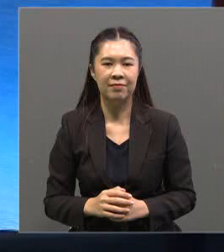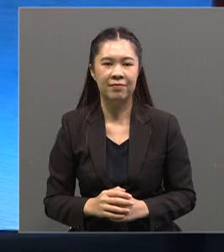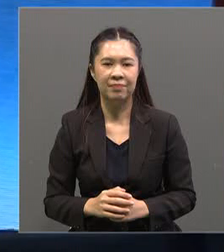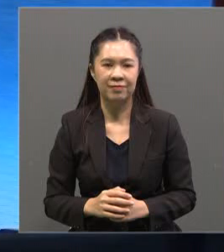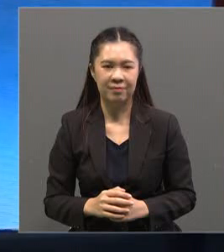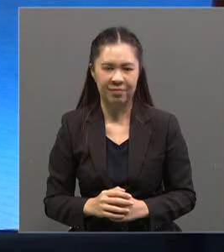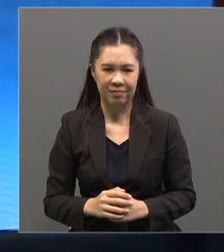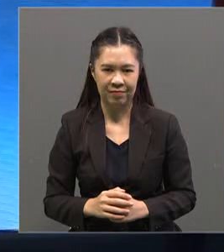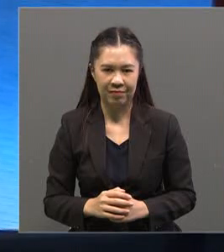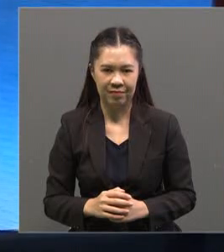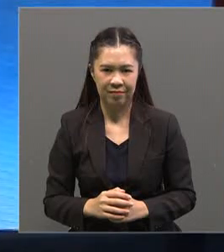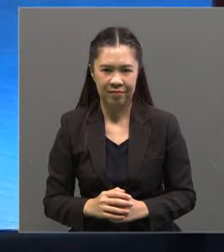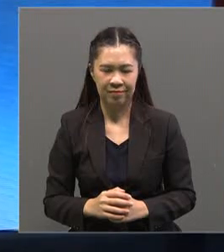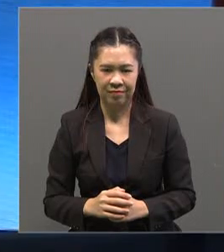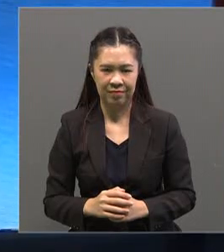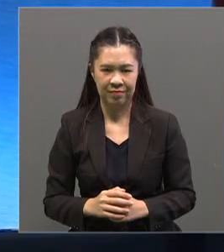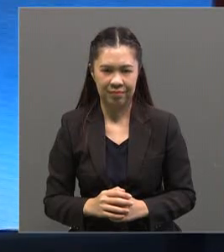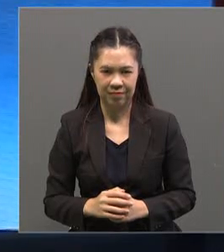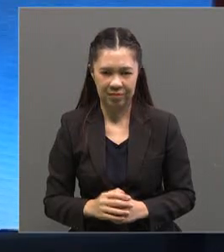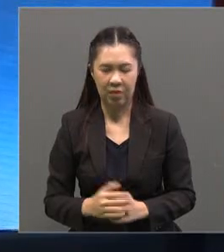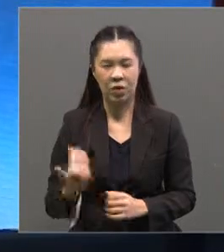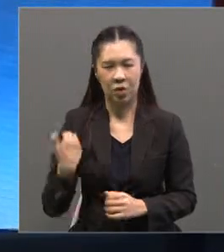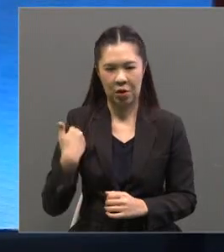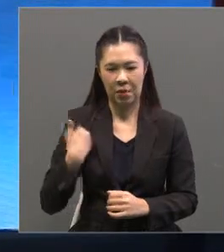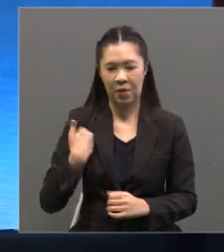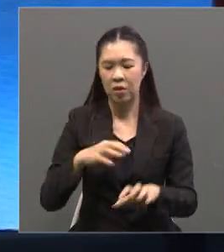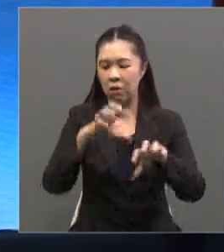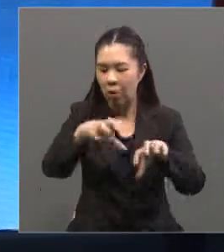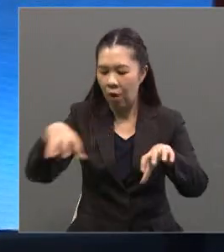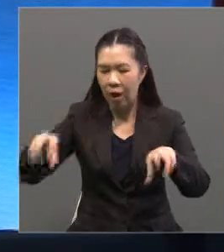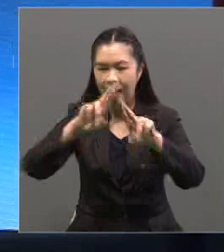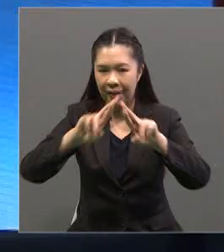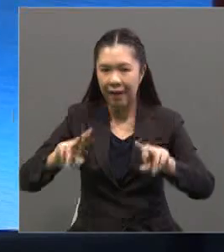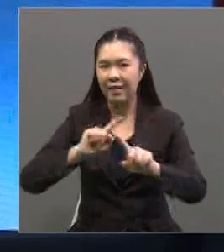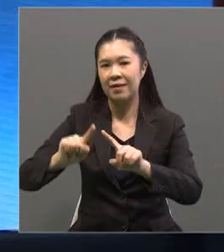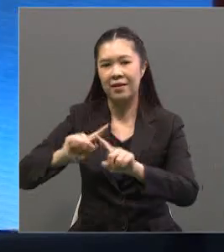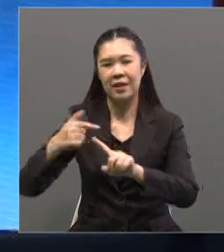หลายๆธุรกิจที่เร่งผลิตเร่งจ้างงานเพื่อเอาสินค้ามารองรับ